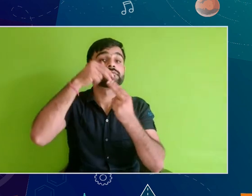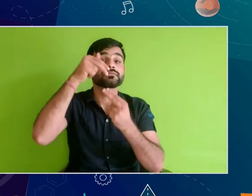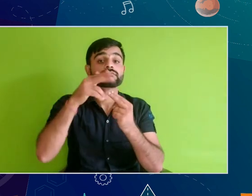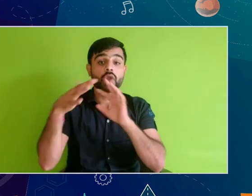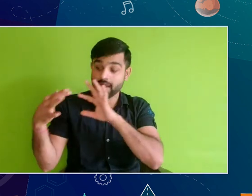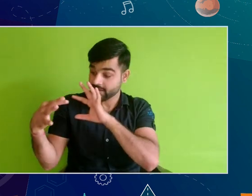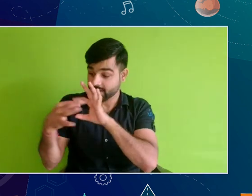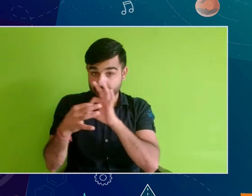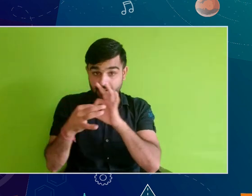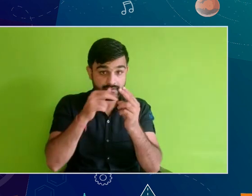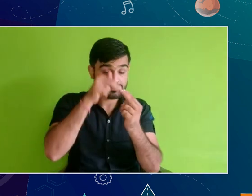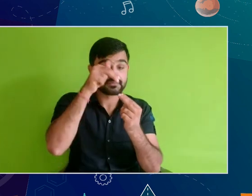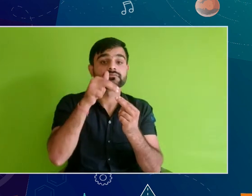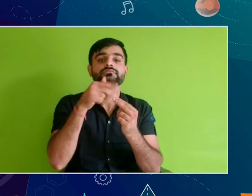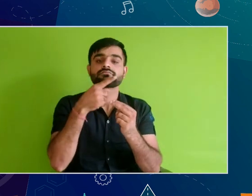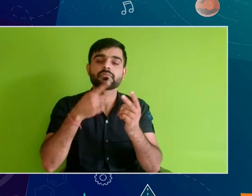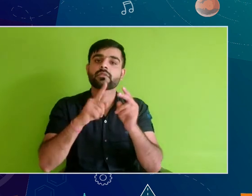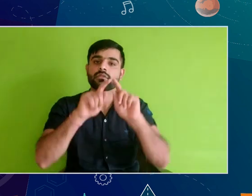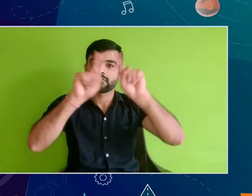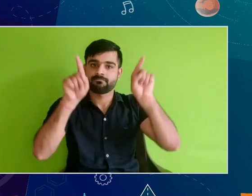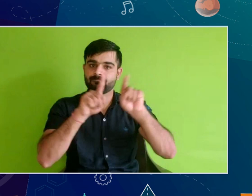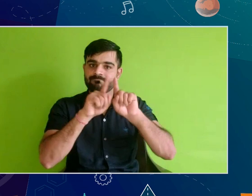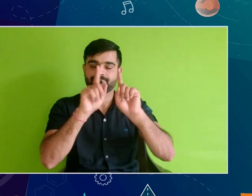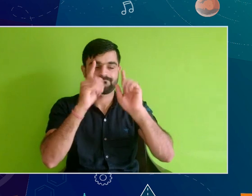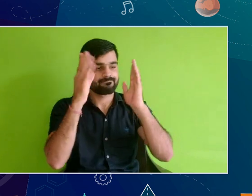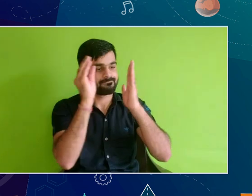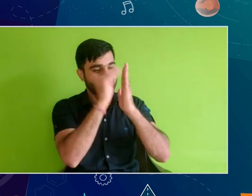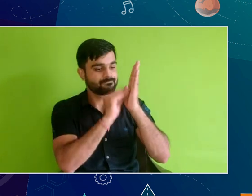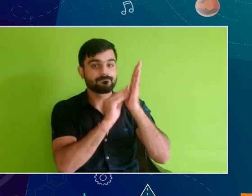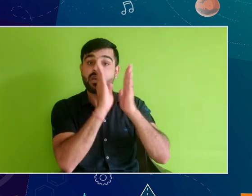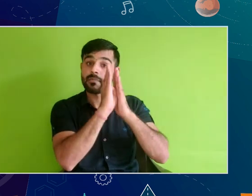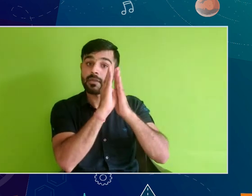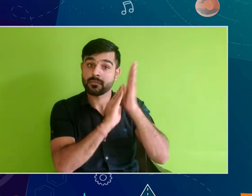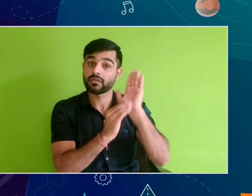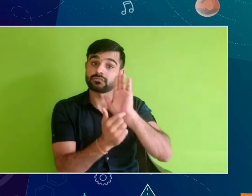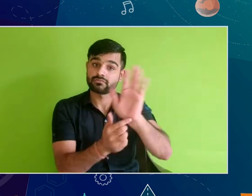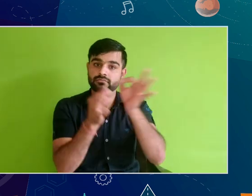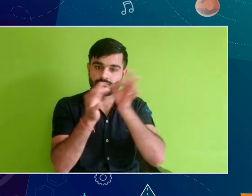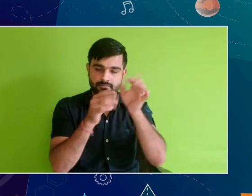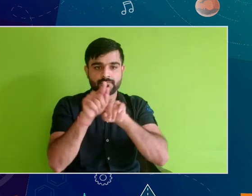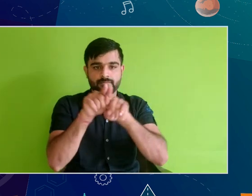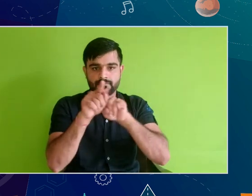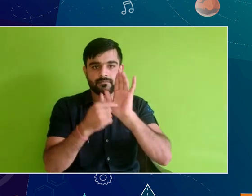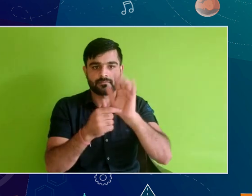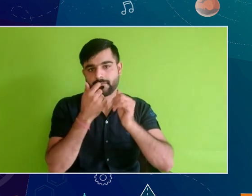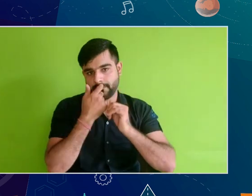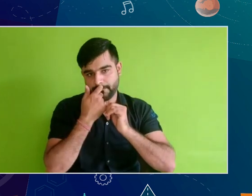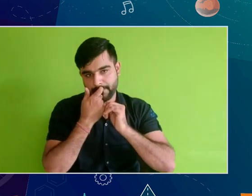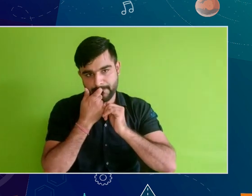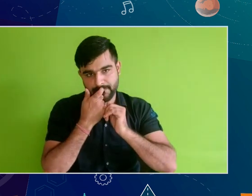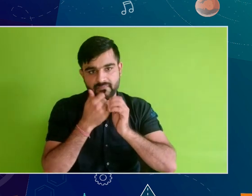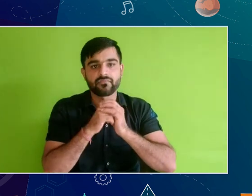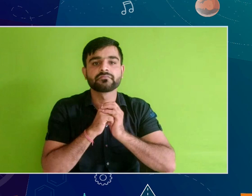स्टोरीज हम फ्लैश कार्ड्स के थ्रू भी करवा सकते हैं। मैं आपको एग्जांपल के थ्रू बताती हूँ।